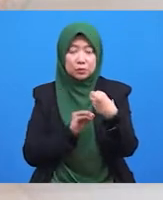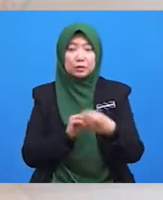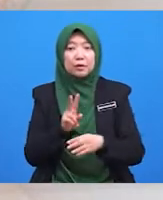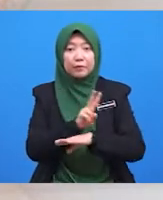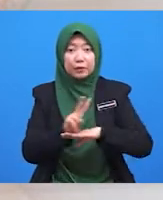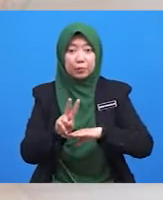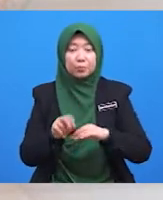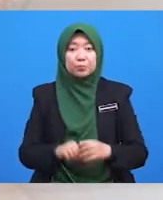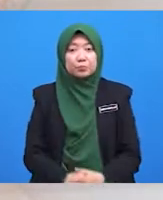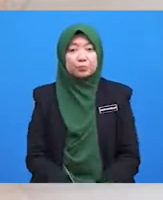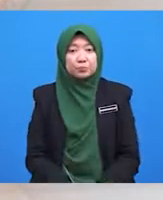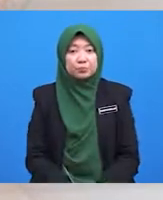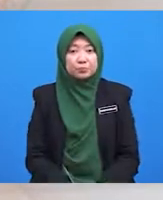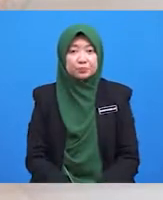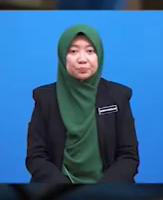vakum.